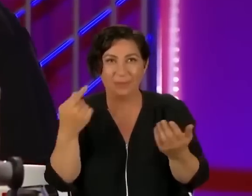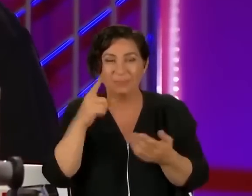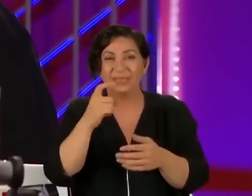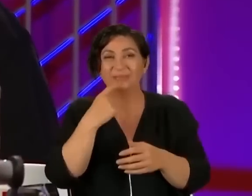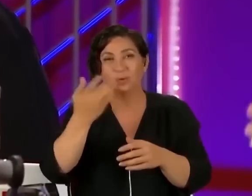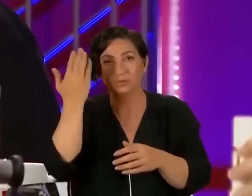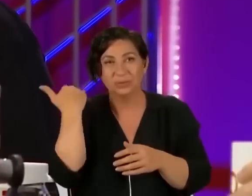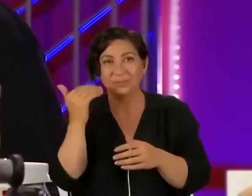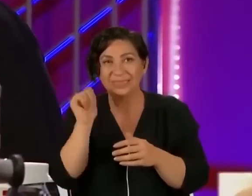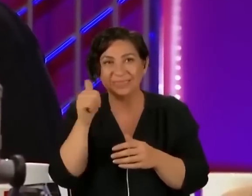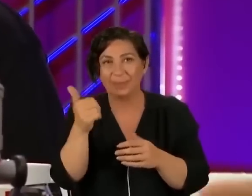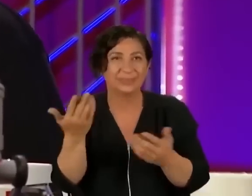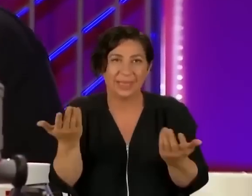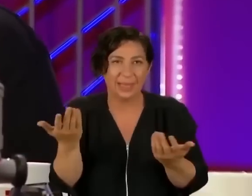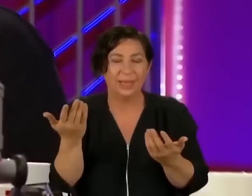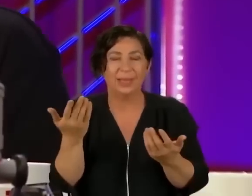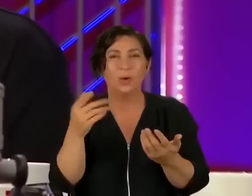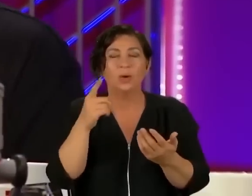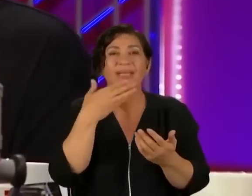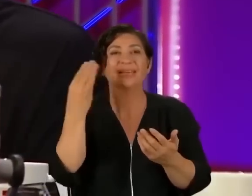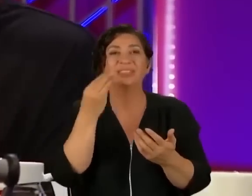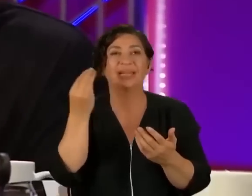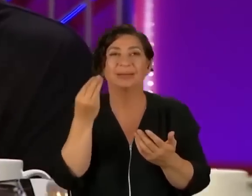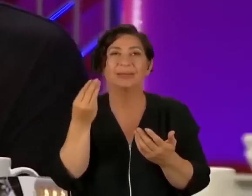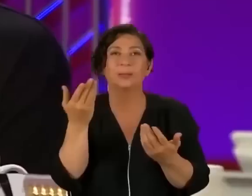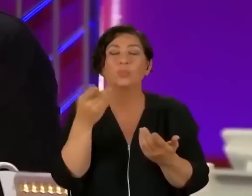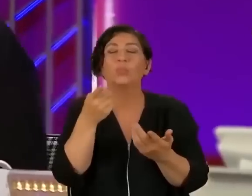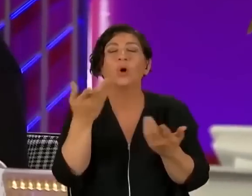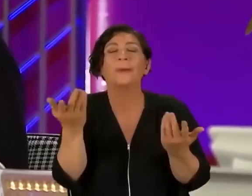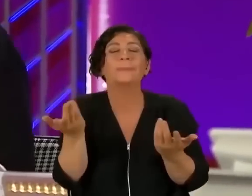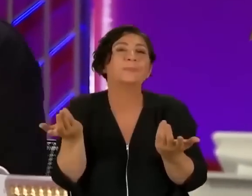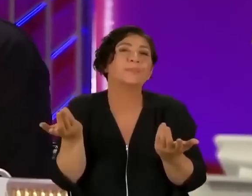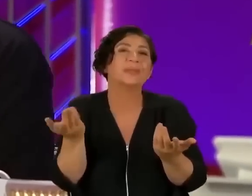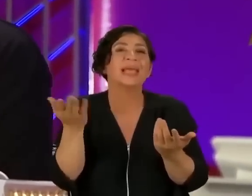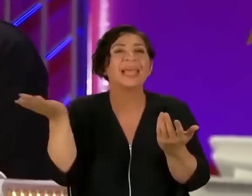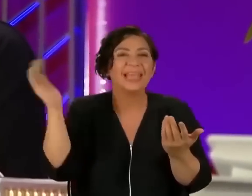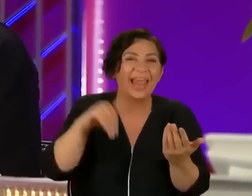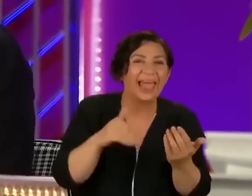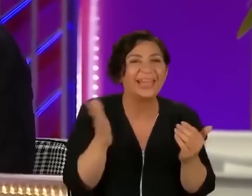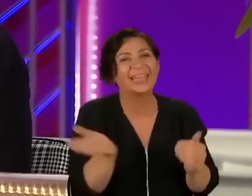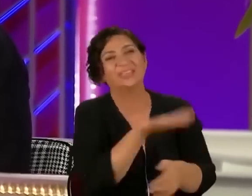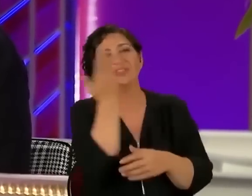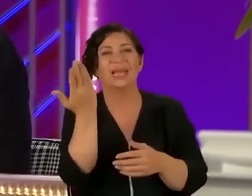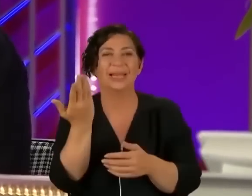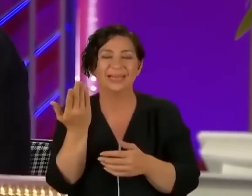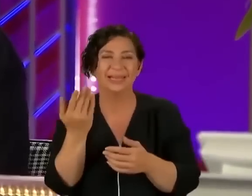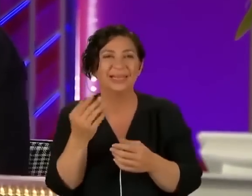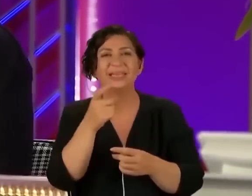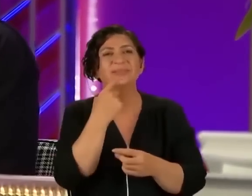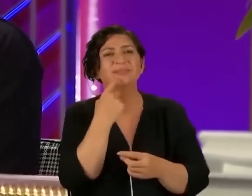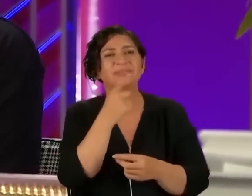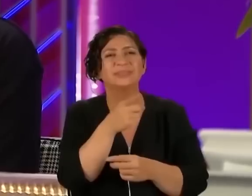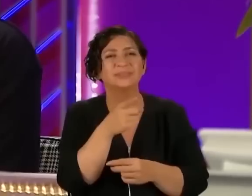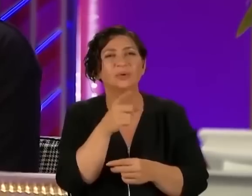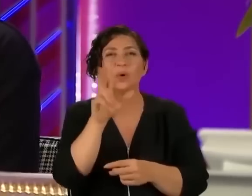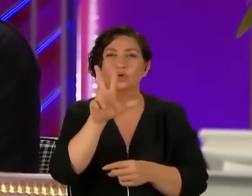1000 yıl öncesinde mi artık ne zamansa. Tabii yani, onlar hani, evet onlar o gençlerin hepsi. Yani bu artık hani genel geçer bir olay yani gençlere. Şu anda kaç